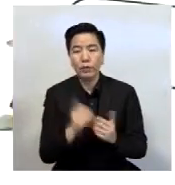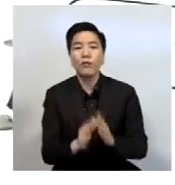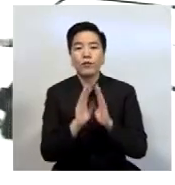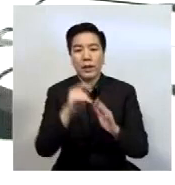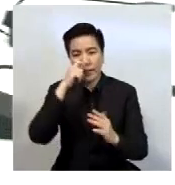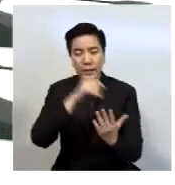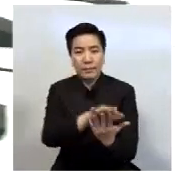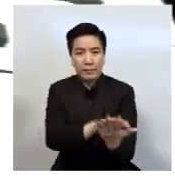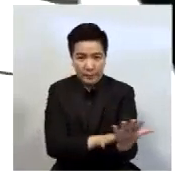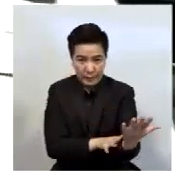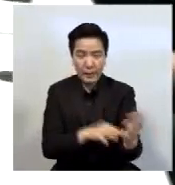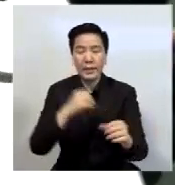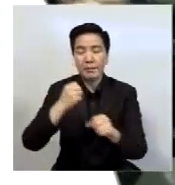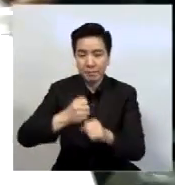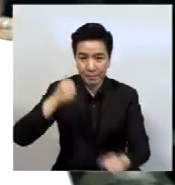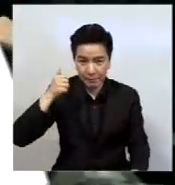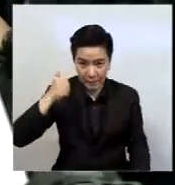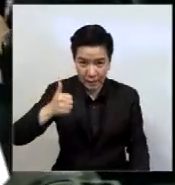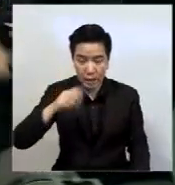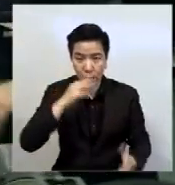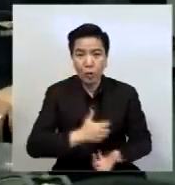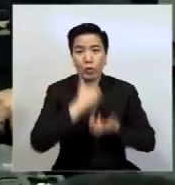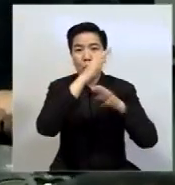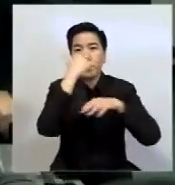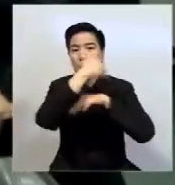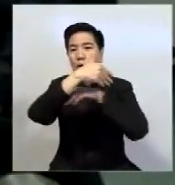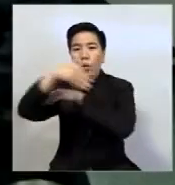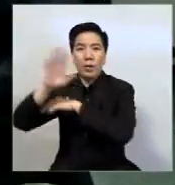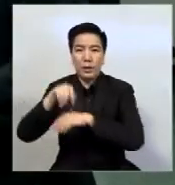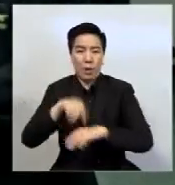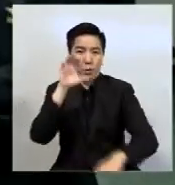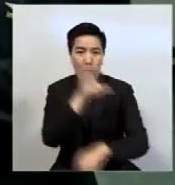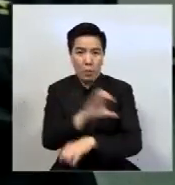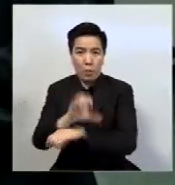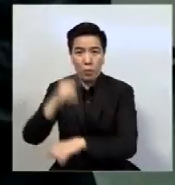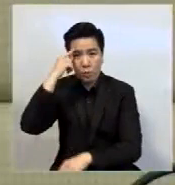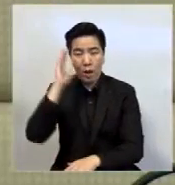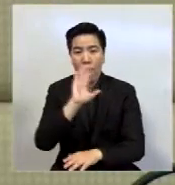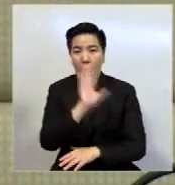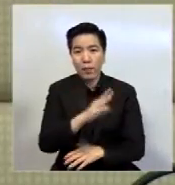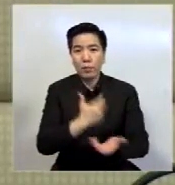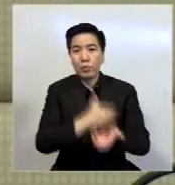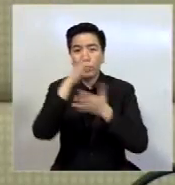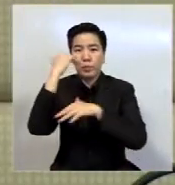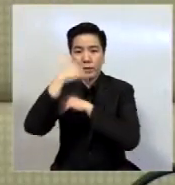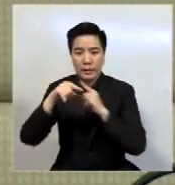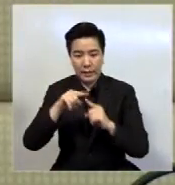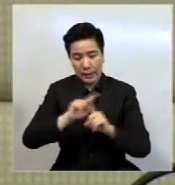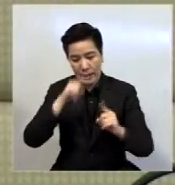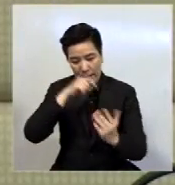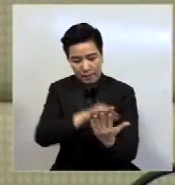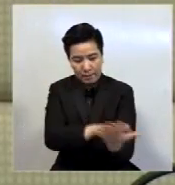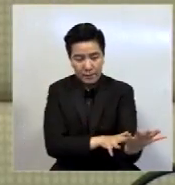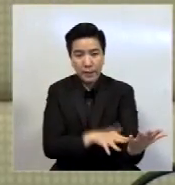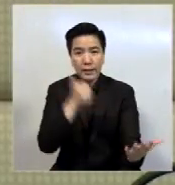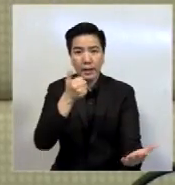ส่งในประเทศทำได้จ้ะ ก็คือห้ามส่งออกคือสินค้าพวกนี้เป็นสินค้าควบคุมที่ห้ามส่งออก เรารู้กันอยู่แล้วว่าห้ามส่งออกใช่ไหมคะแต่ถ้าส่งในประเทศวันนี้ไ